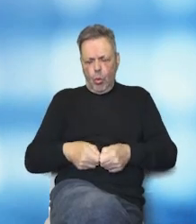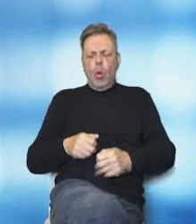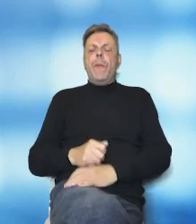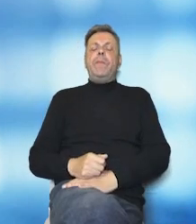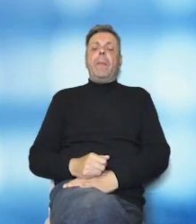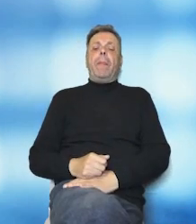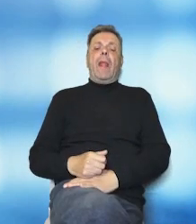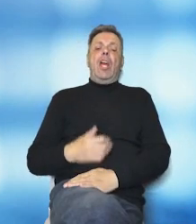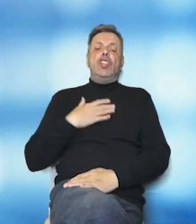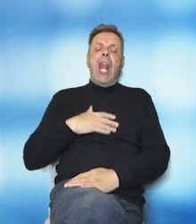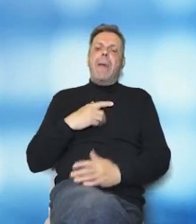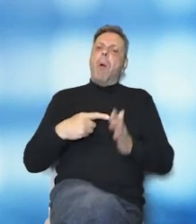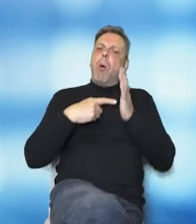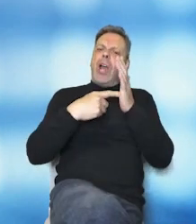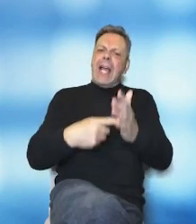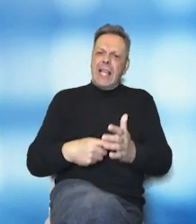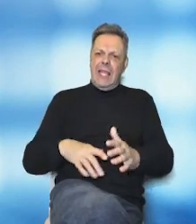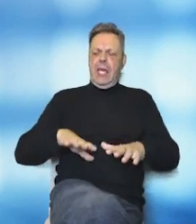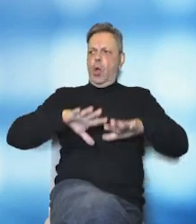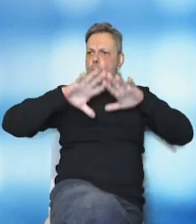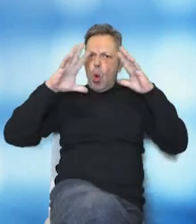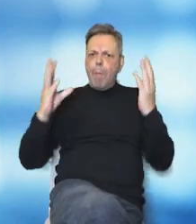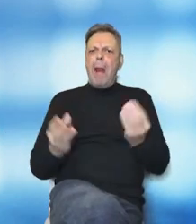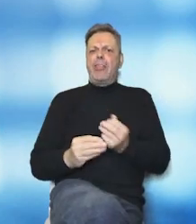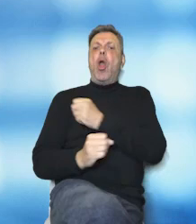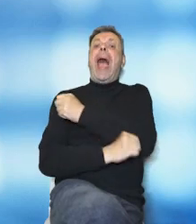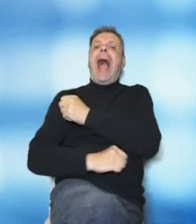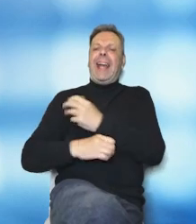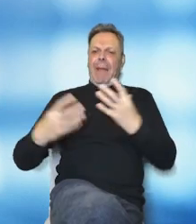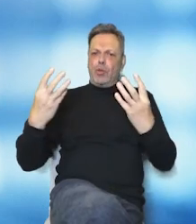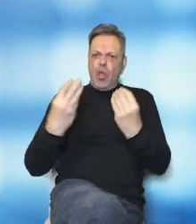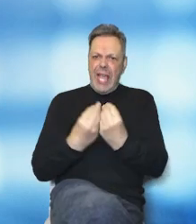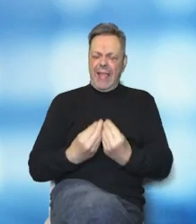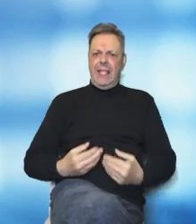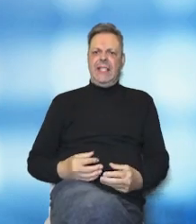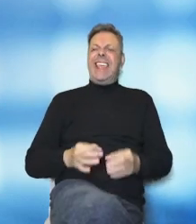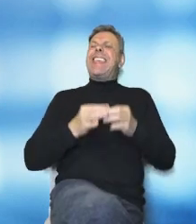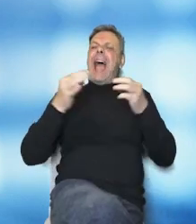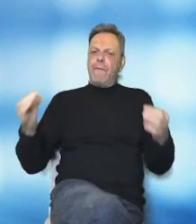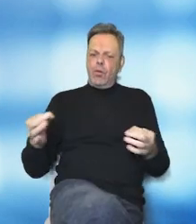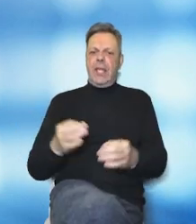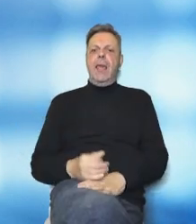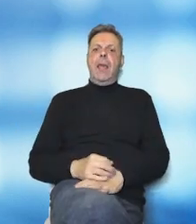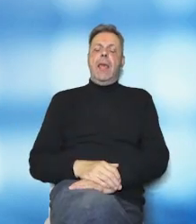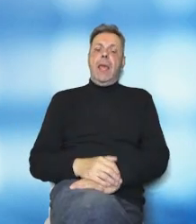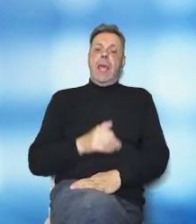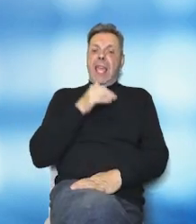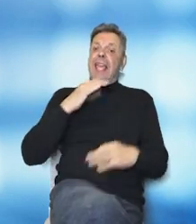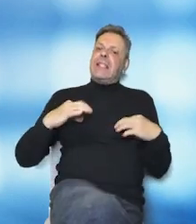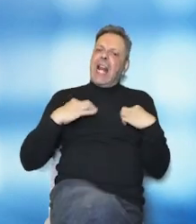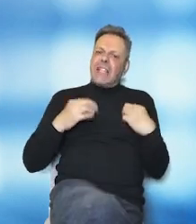medicine, nastoje ukazati cjelokupnoj akademskoj zajednici, cjelokupnoj javnosti i